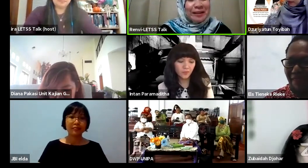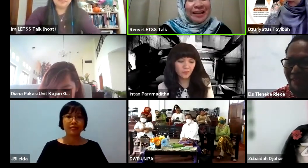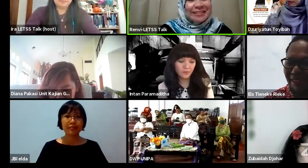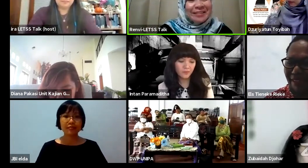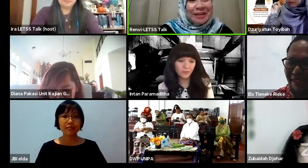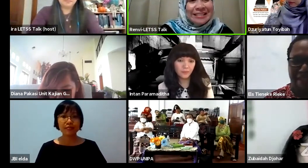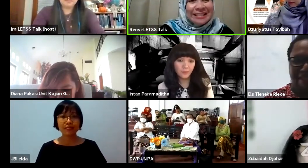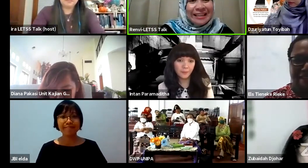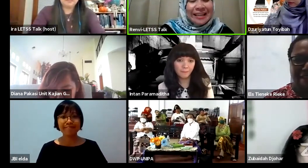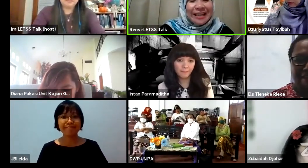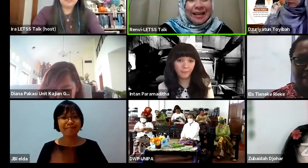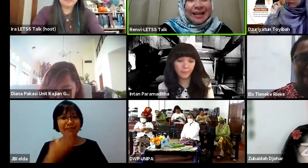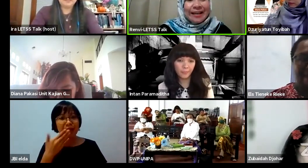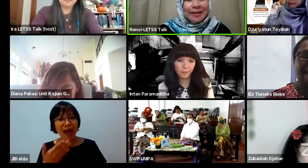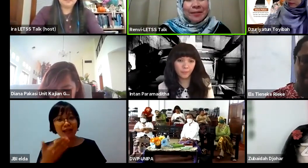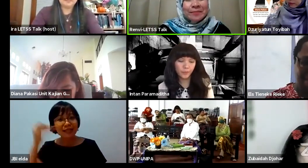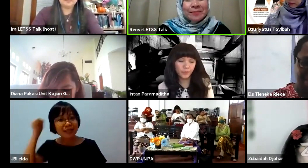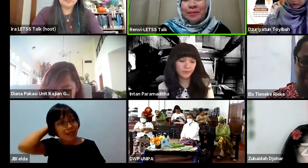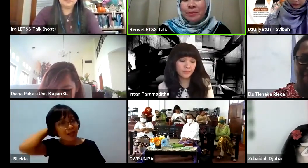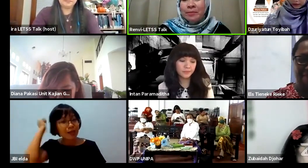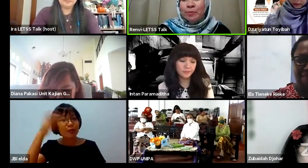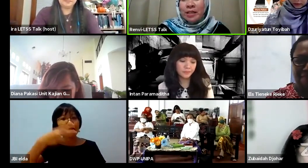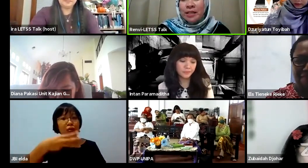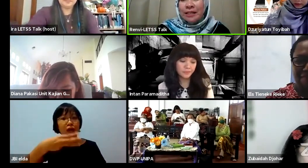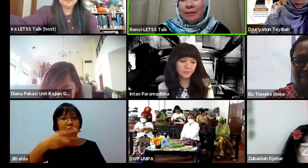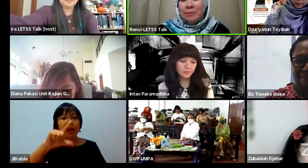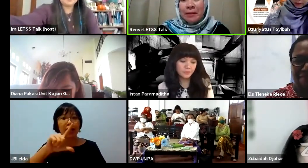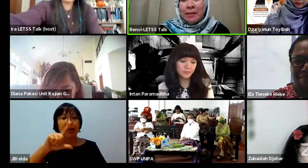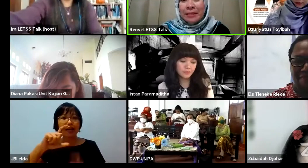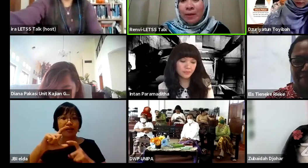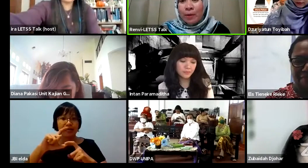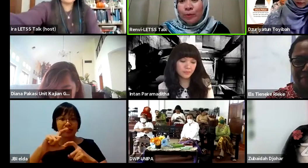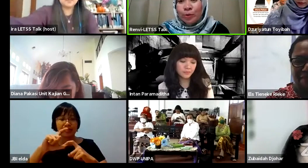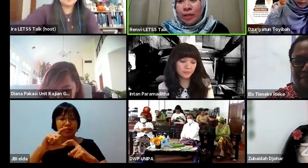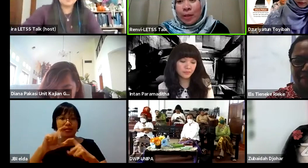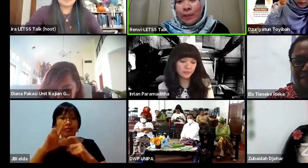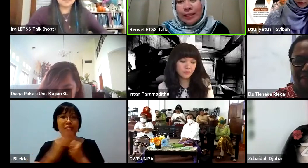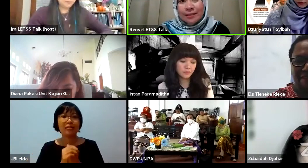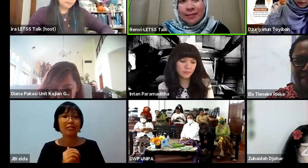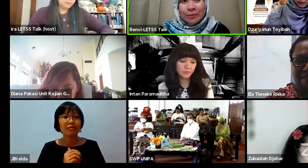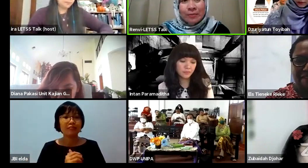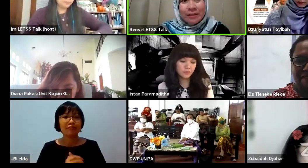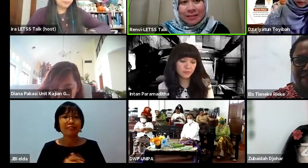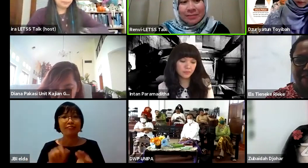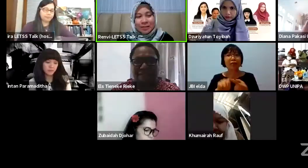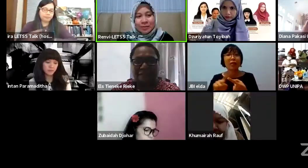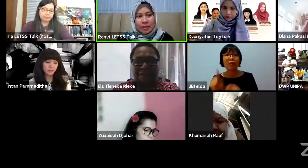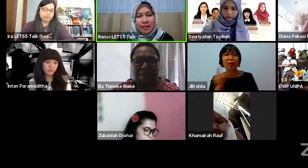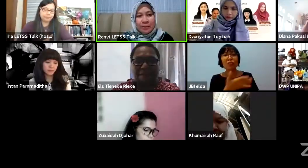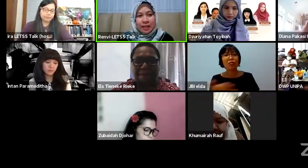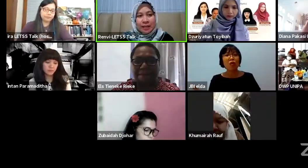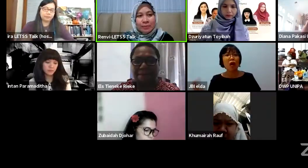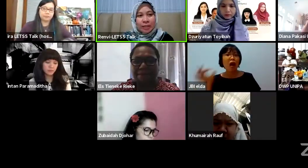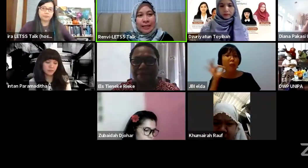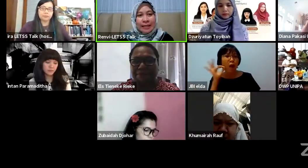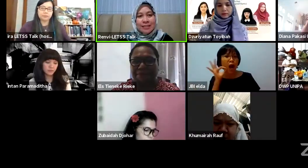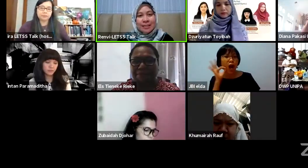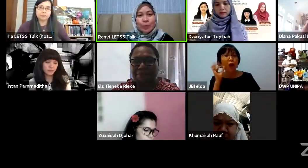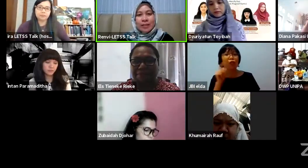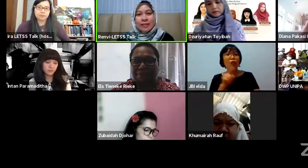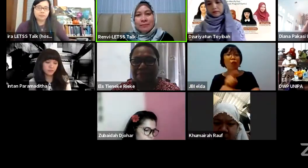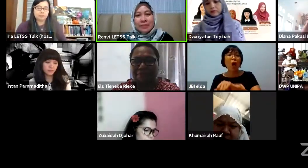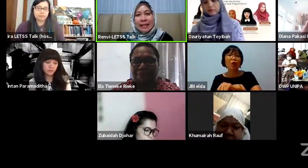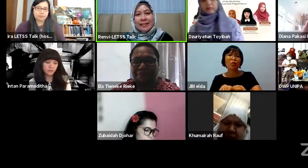Sudah cukup, Kak Els. Terima kasih. Teman-teman semua, kami minta maaf karena waktunya sudah lewat dari jam 12 seperti yang sudah dijadwalkan. Mungkin